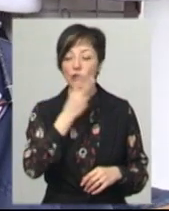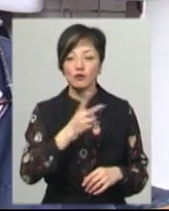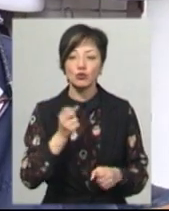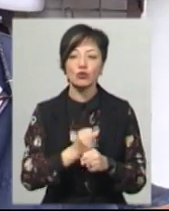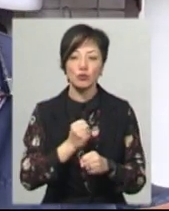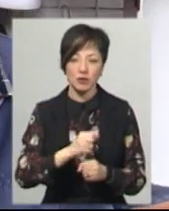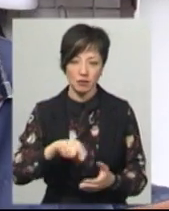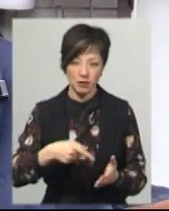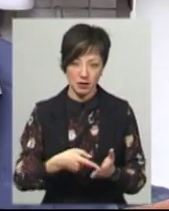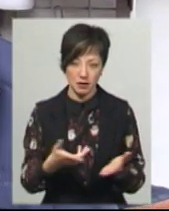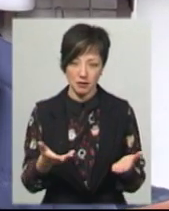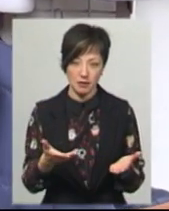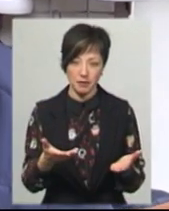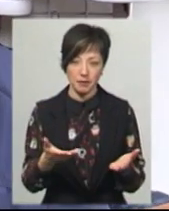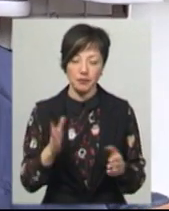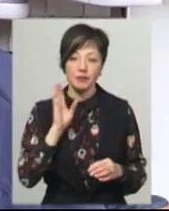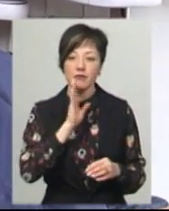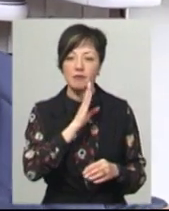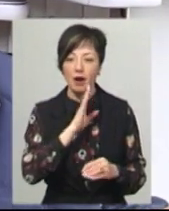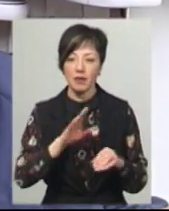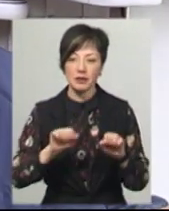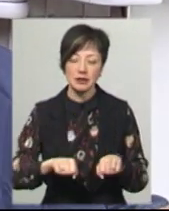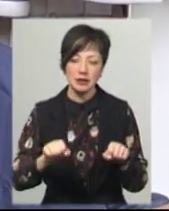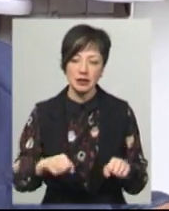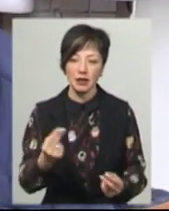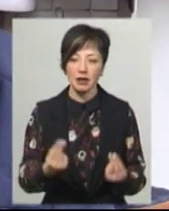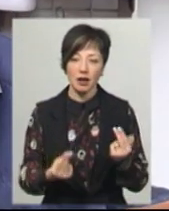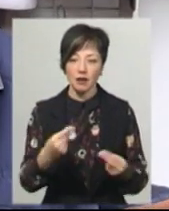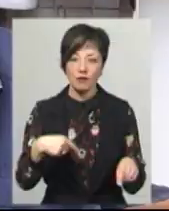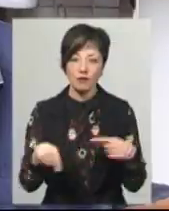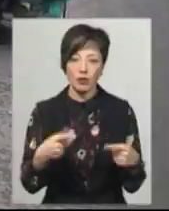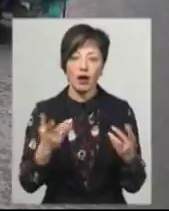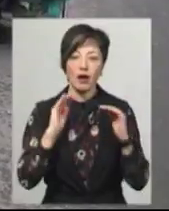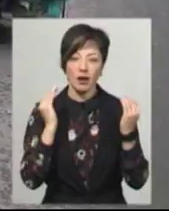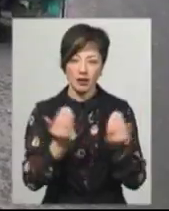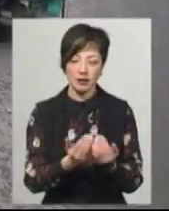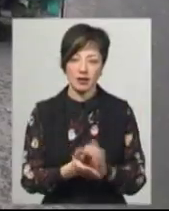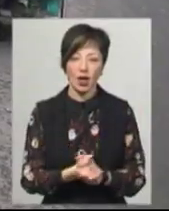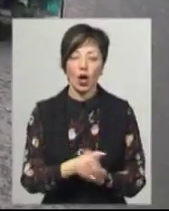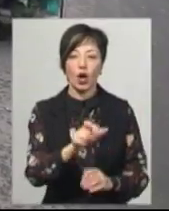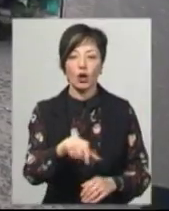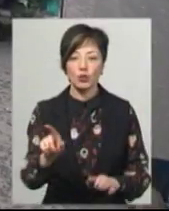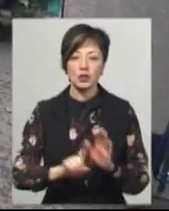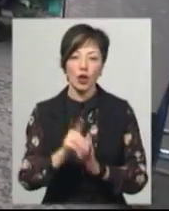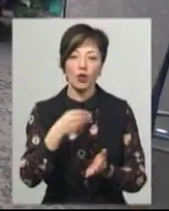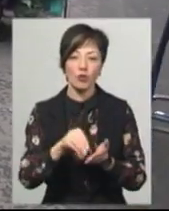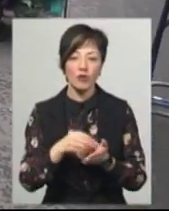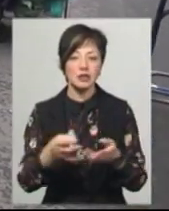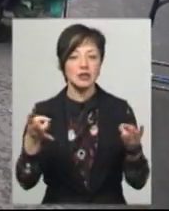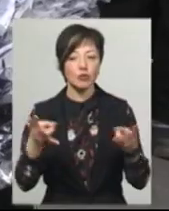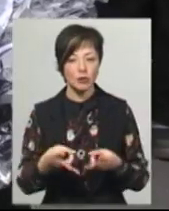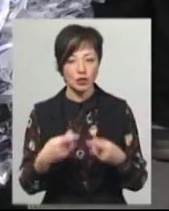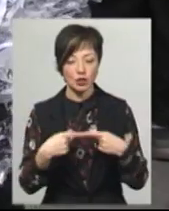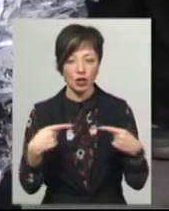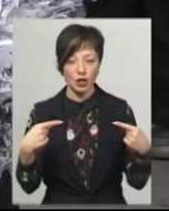робилося в місті. Мамочки з дитячими колясками, діти грають в футбол. Який карантин? Люди стали купувати речі за необхідності, каже